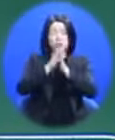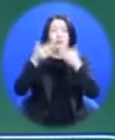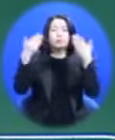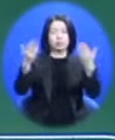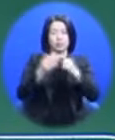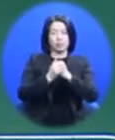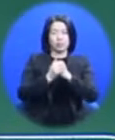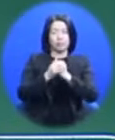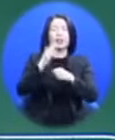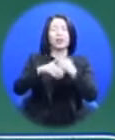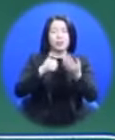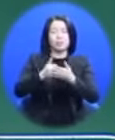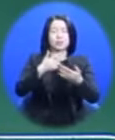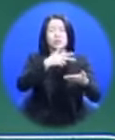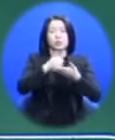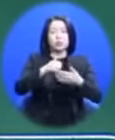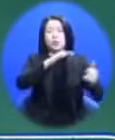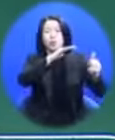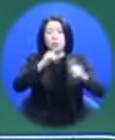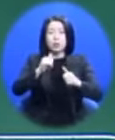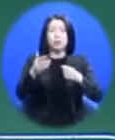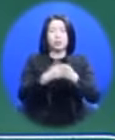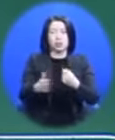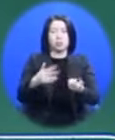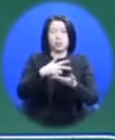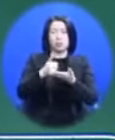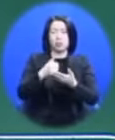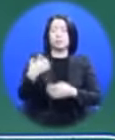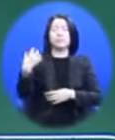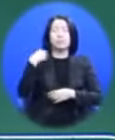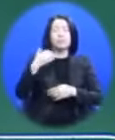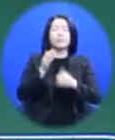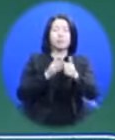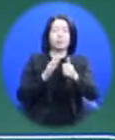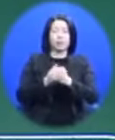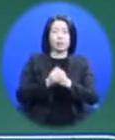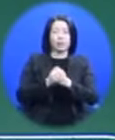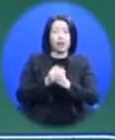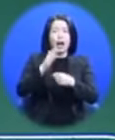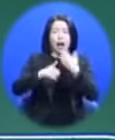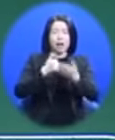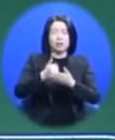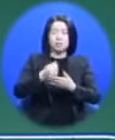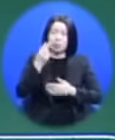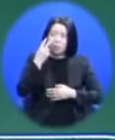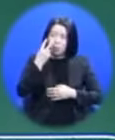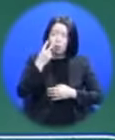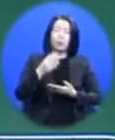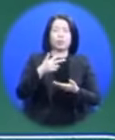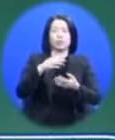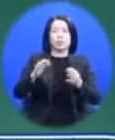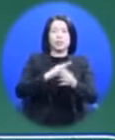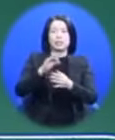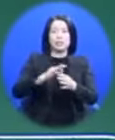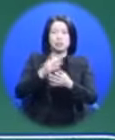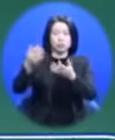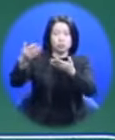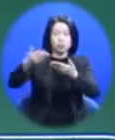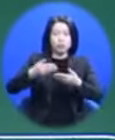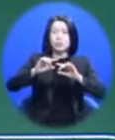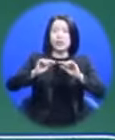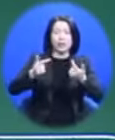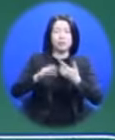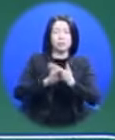주님이 부르셨으니 주님이 책임져 주십시오. 하나님, 혹 재정을 공급해 주지 않으시면